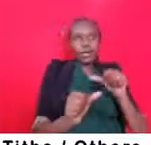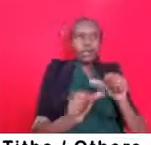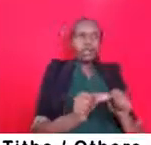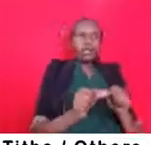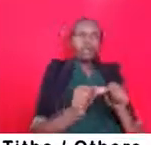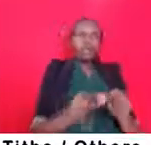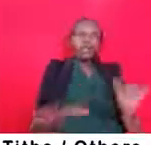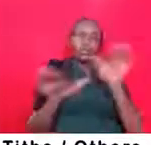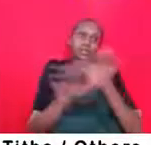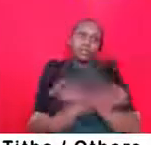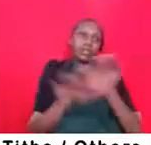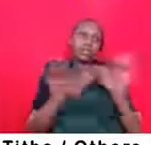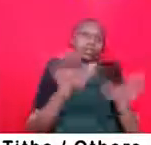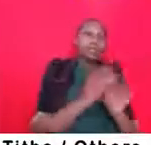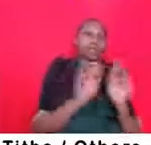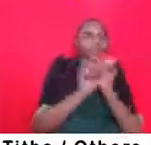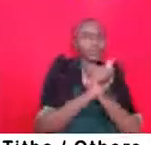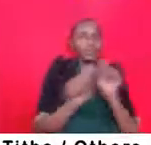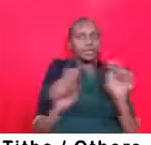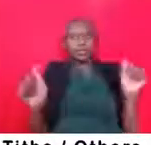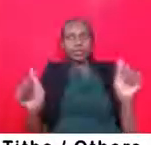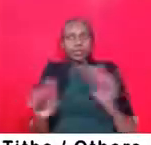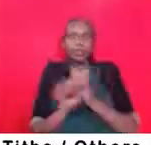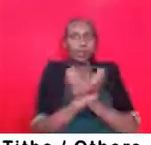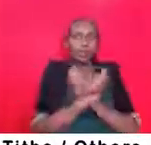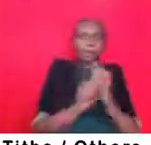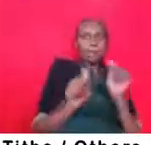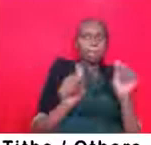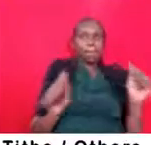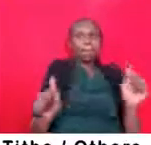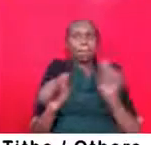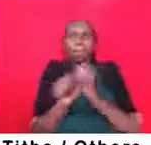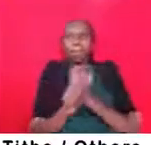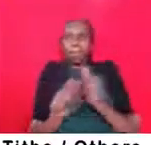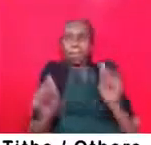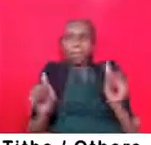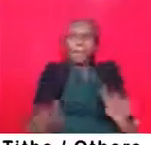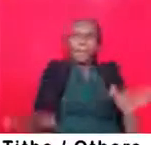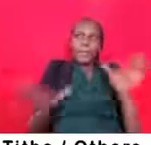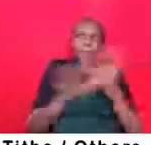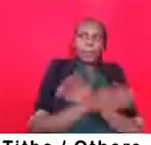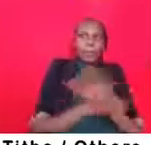mambo sawa, mambo sawa sawa.